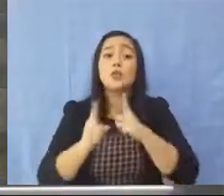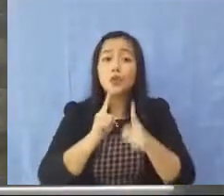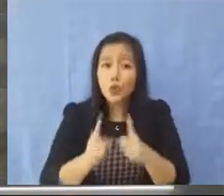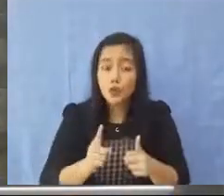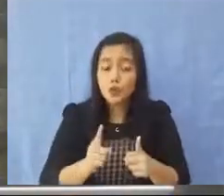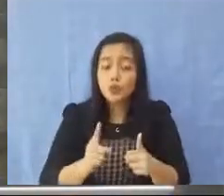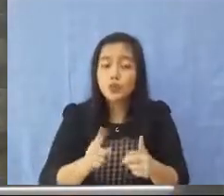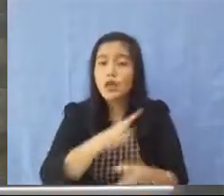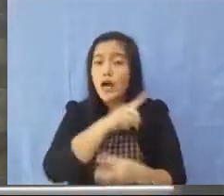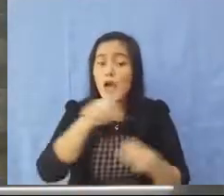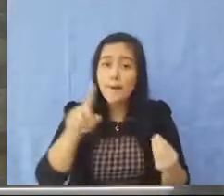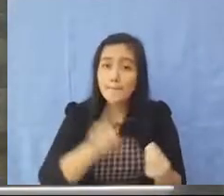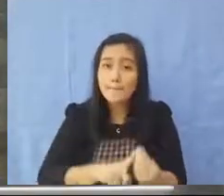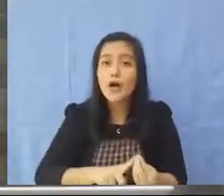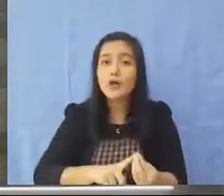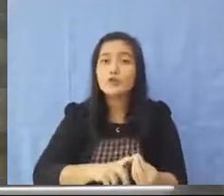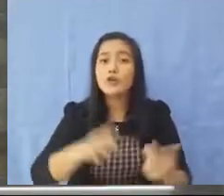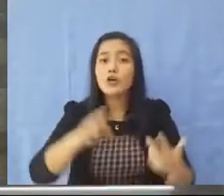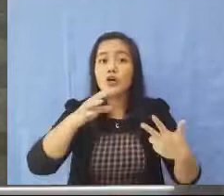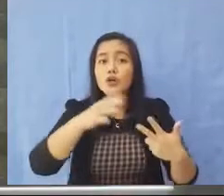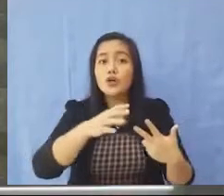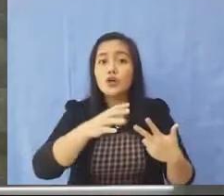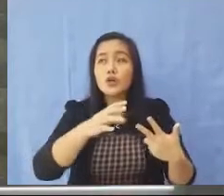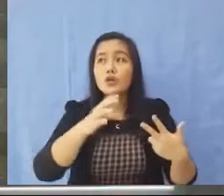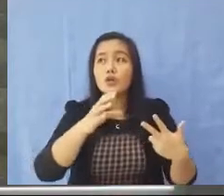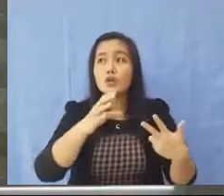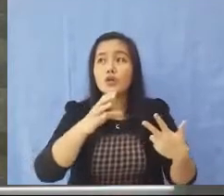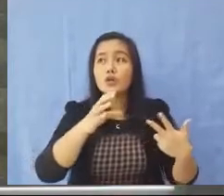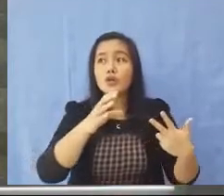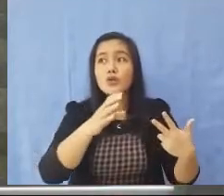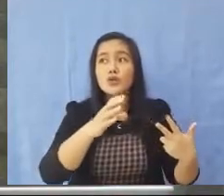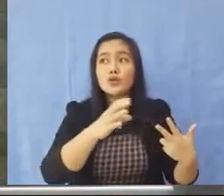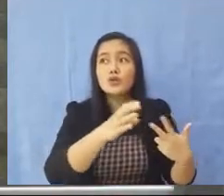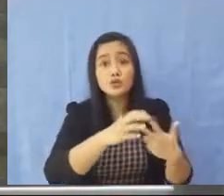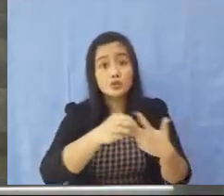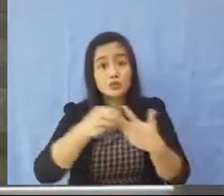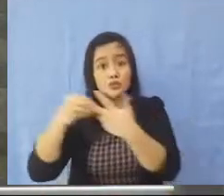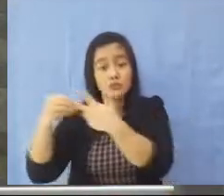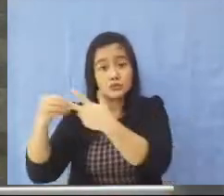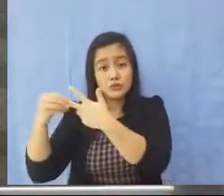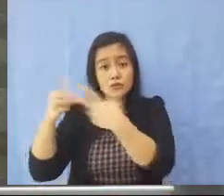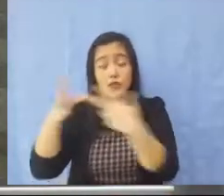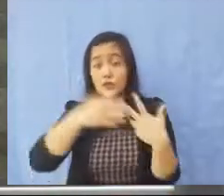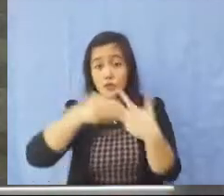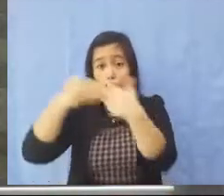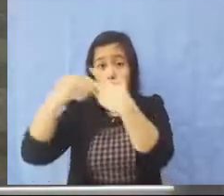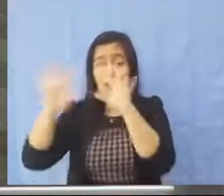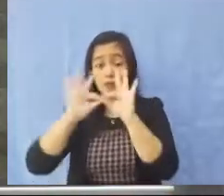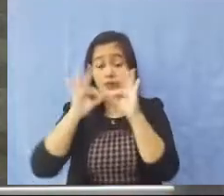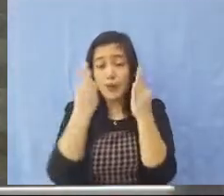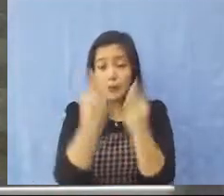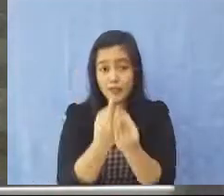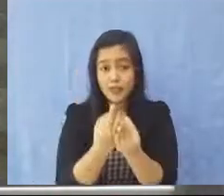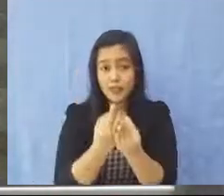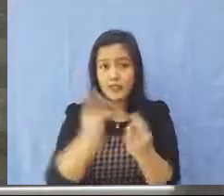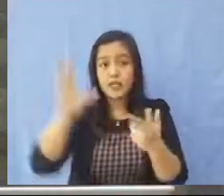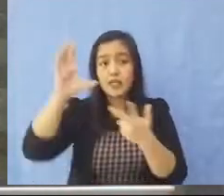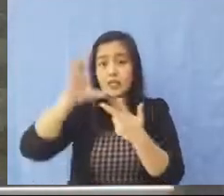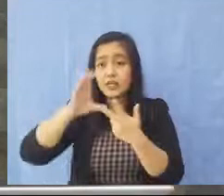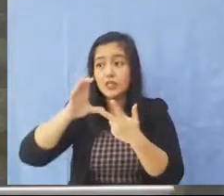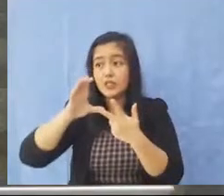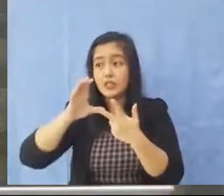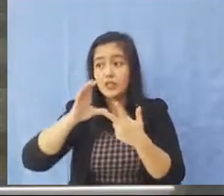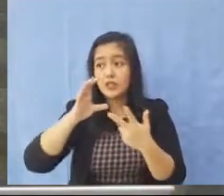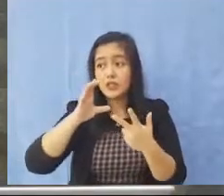nating chosen family. Kung bakit history ng chosen family, kasi dito po nakapaloob yung mga